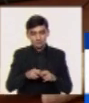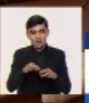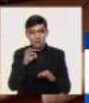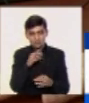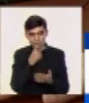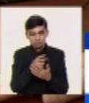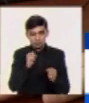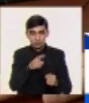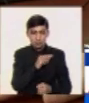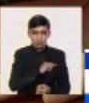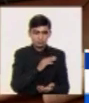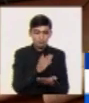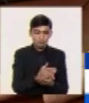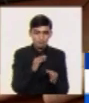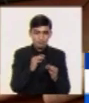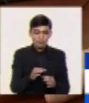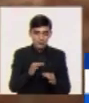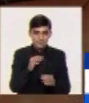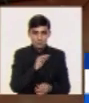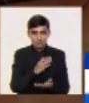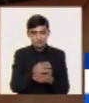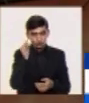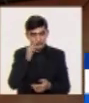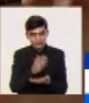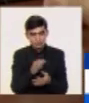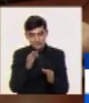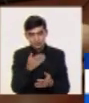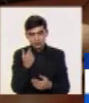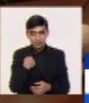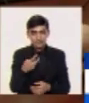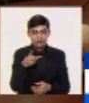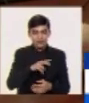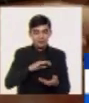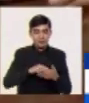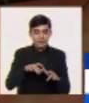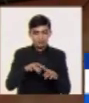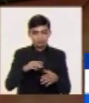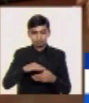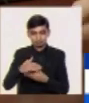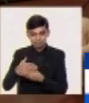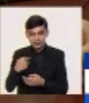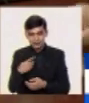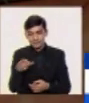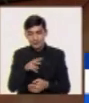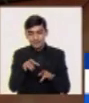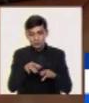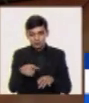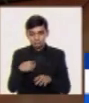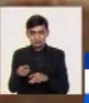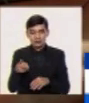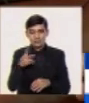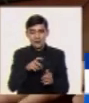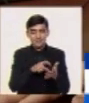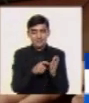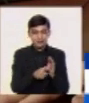негізінде жұмыс дұрыс жүріп отырады. Сондықтан менде мысалы екі компьютер тұр. Екі компьютер бойынша мен екі